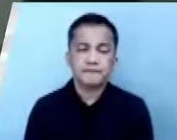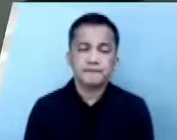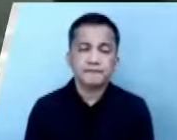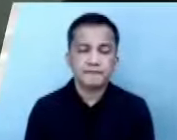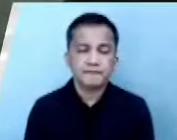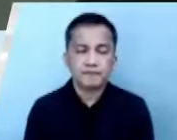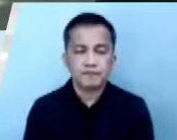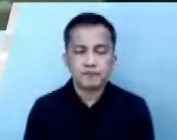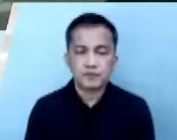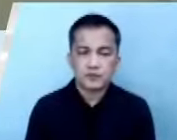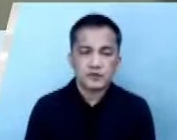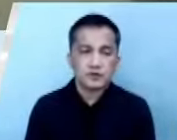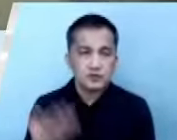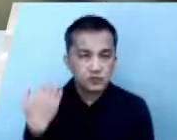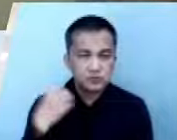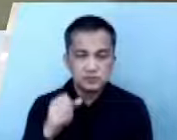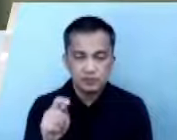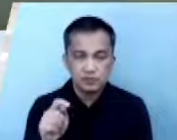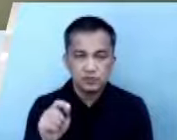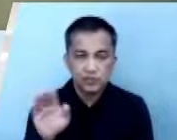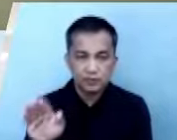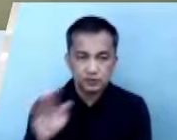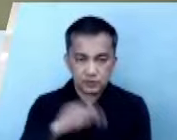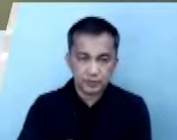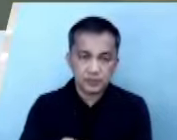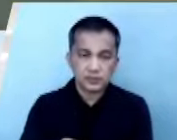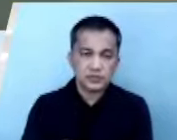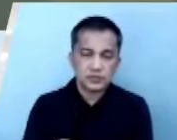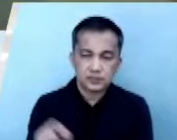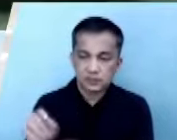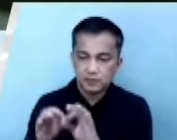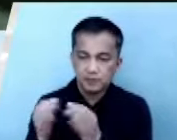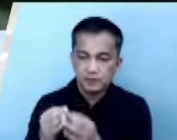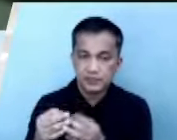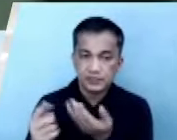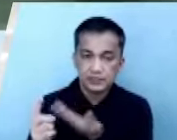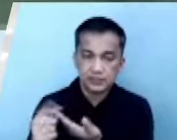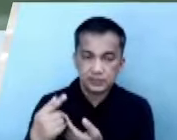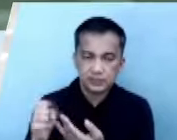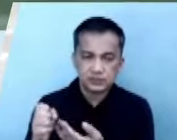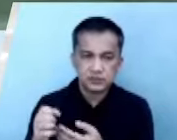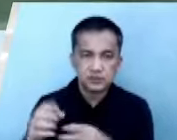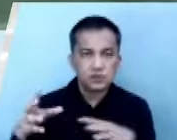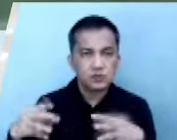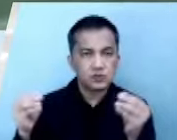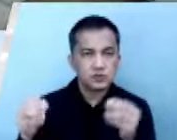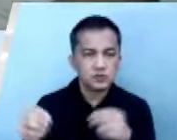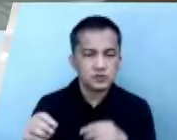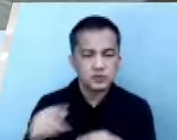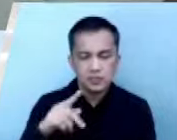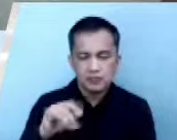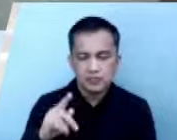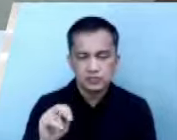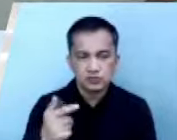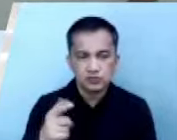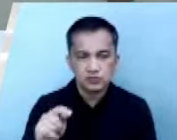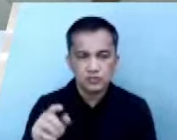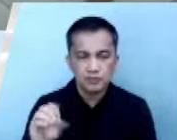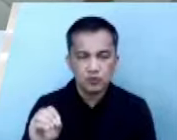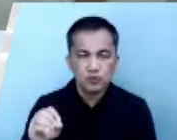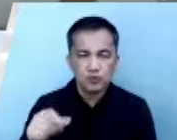Nitong Sabado ng hapon hanggang gabi, naranasan ng pamilya ni Grace ang ilang oras na power outage sa Pasong Tamo, Quezon City. Ang higit